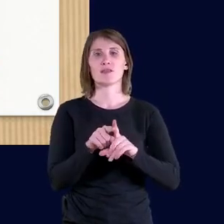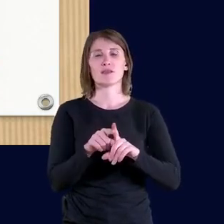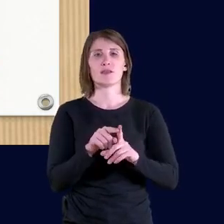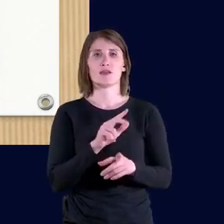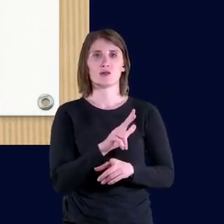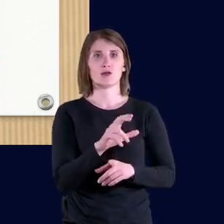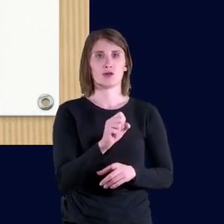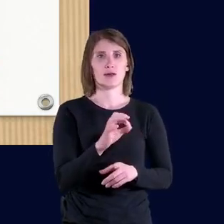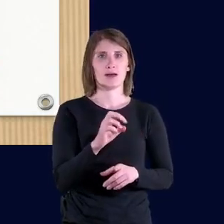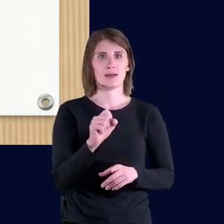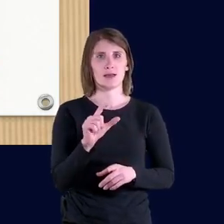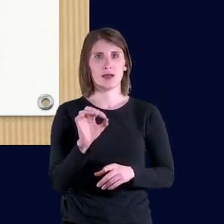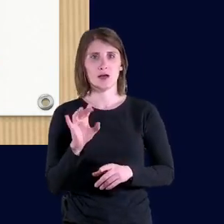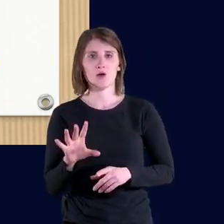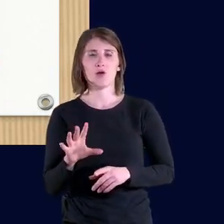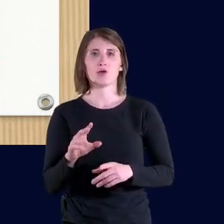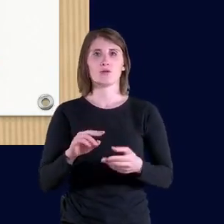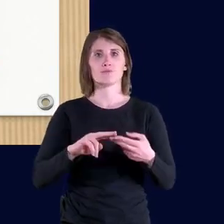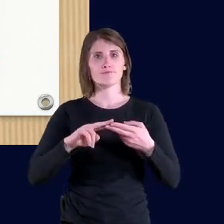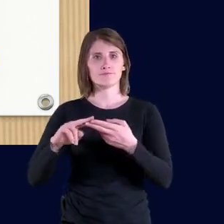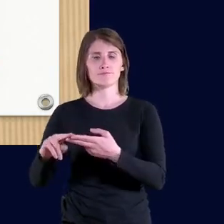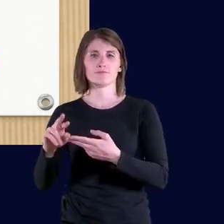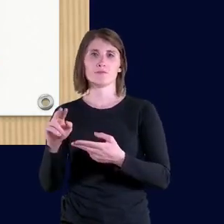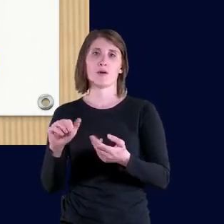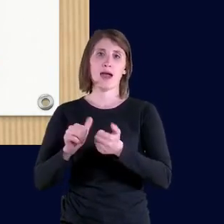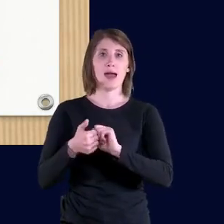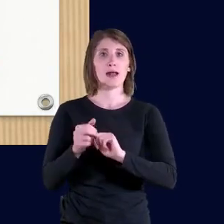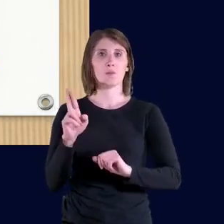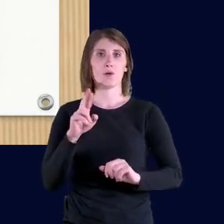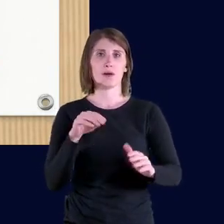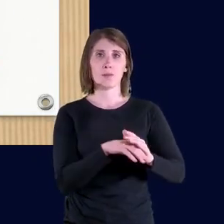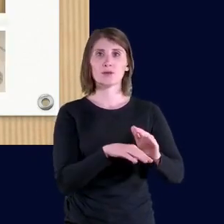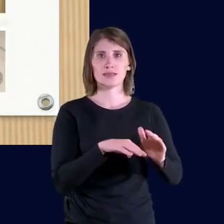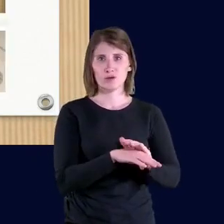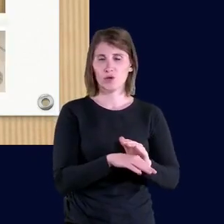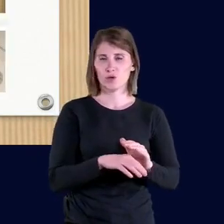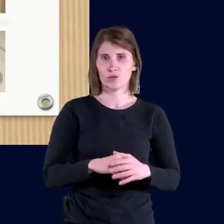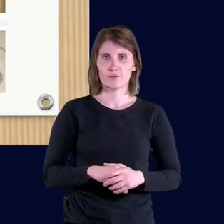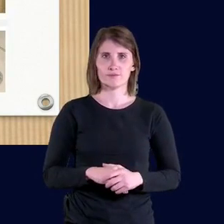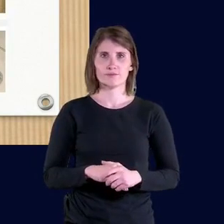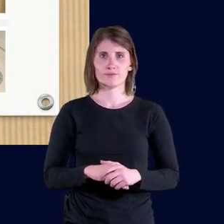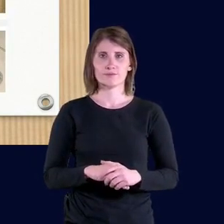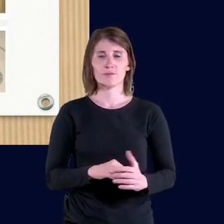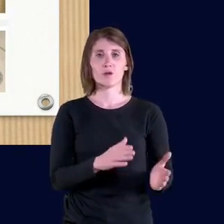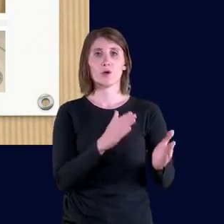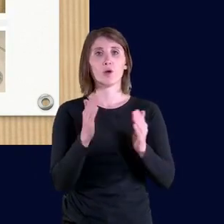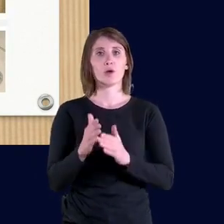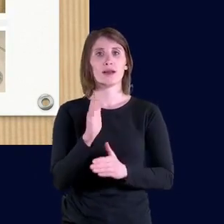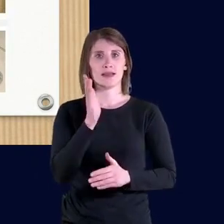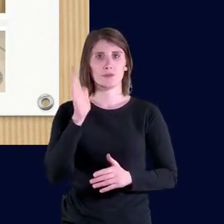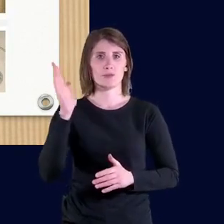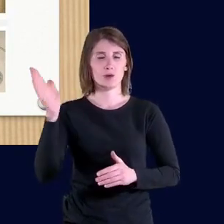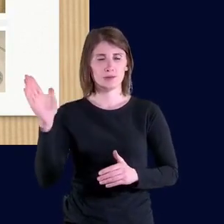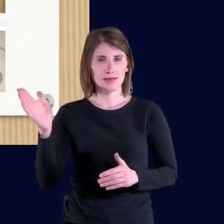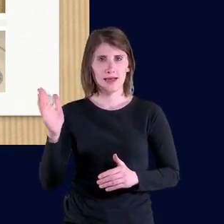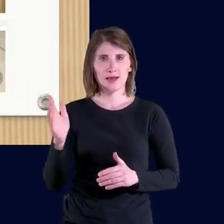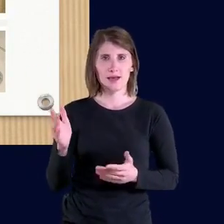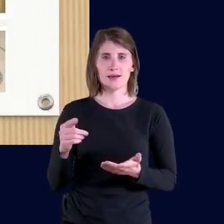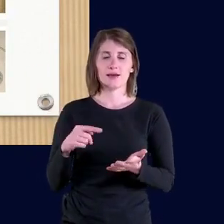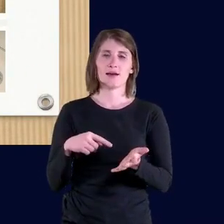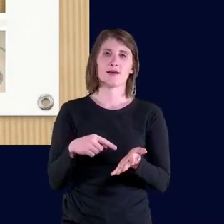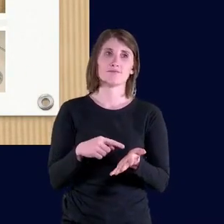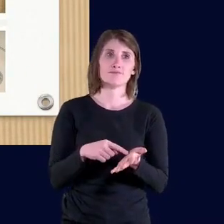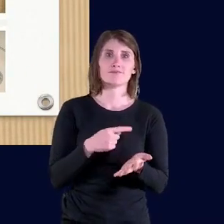katalogu przekierowanie możemy mieć też z repozytorium kolejną biblioteką którą jakby